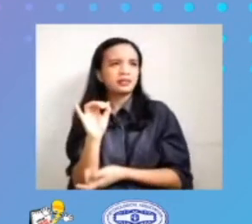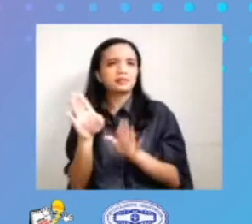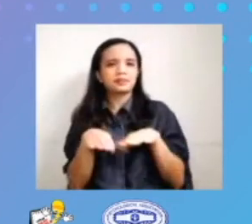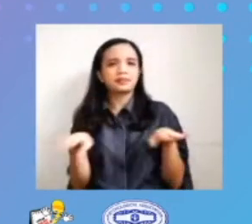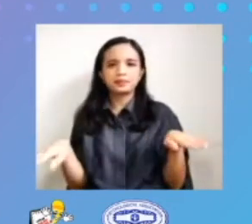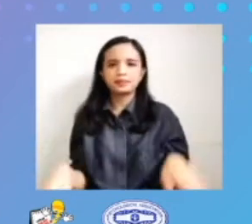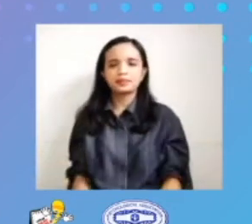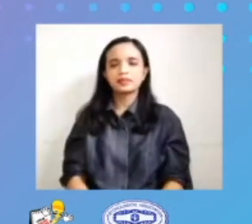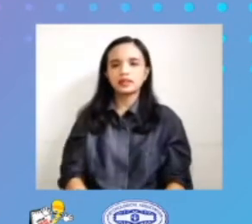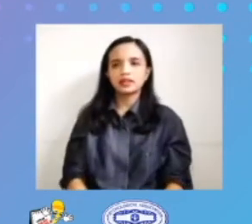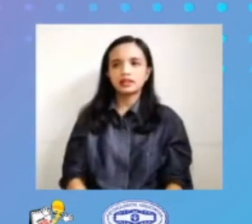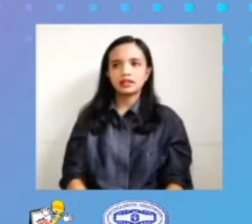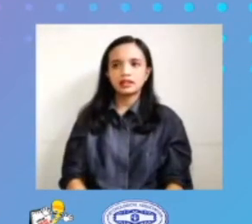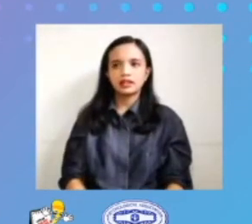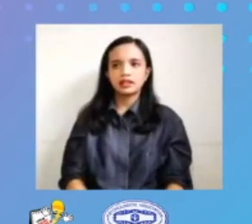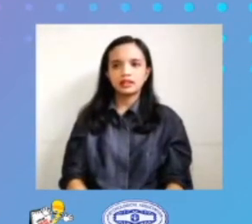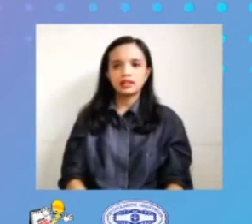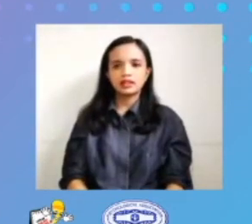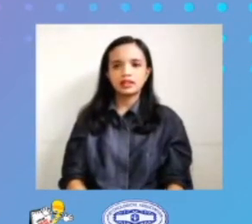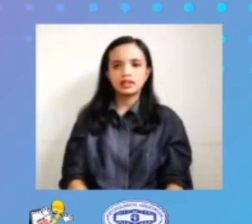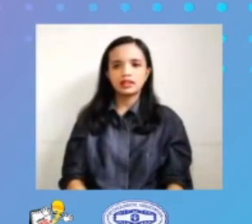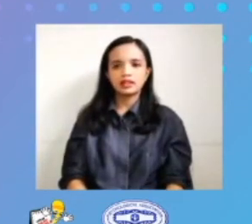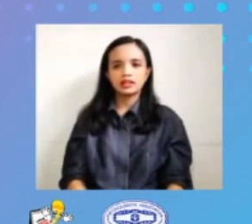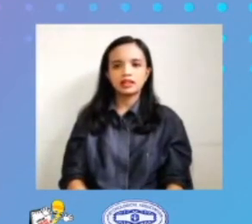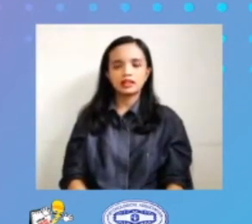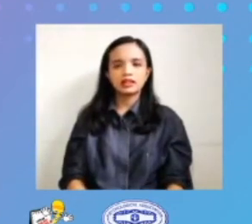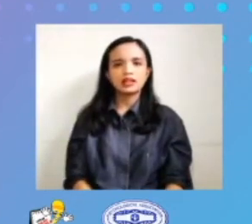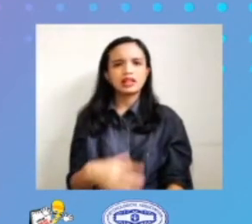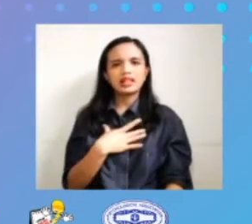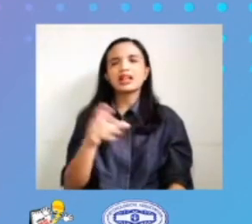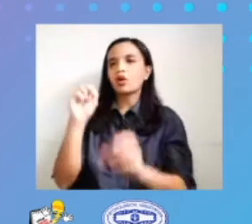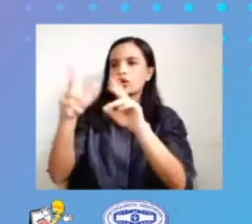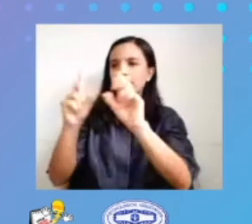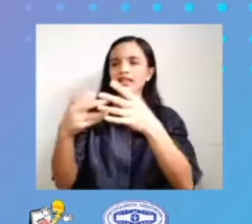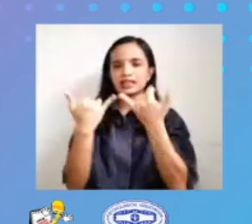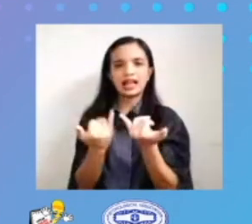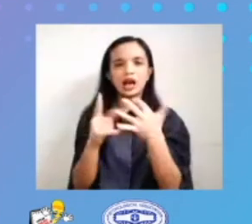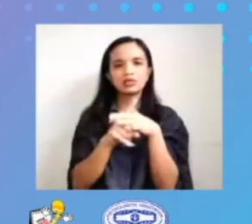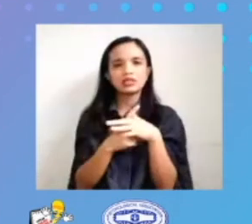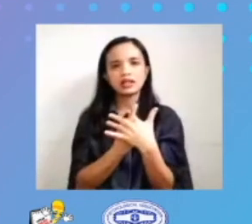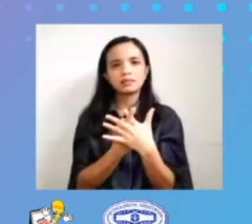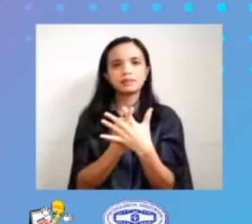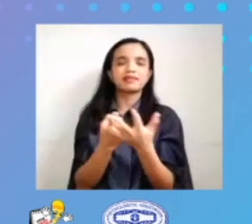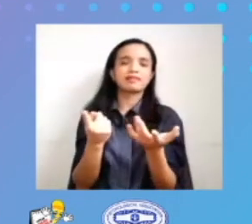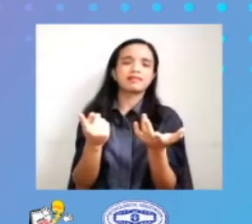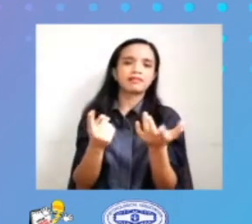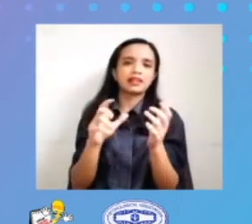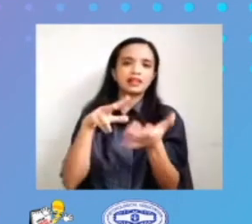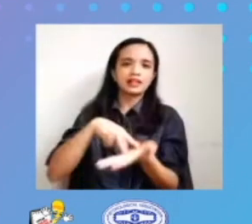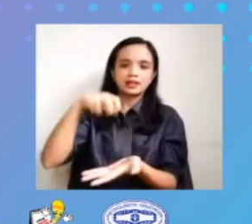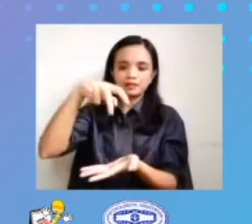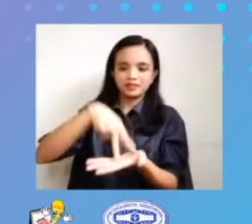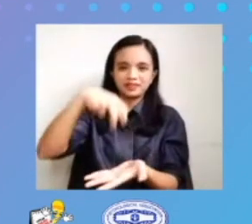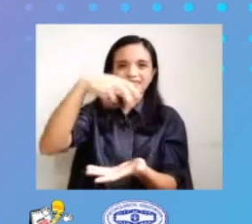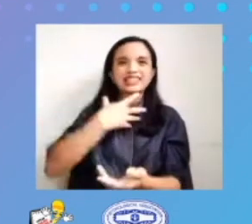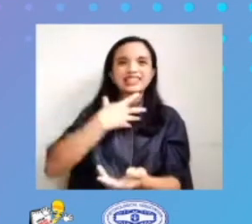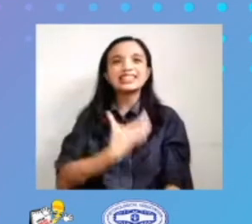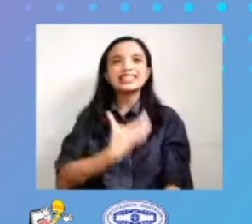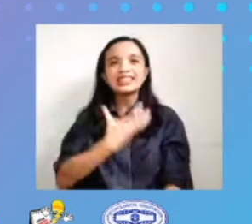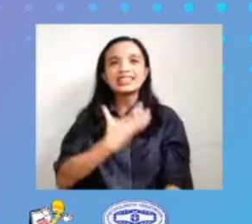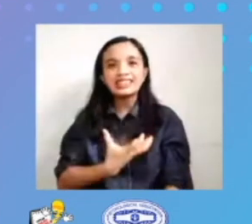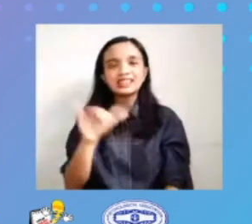Oh. And what I did, basically, you have to be, as an adult, you have to set an example to them.